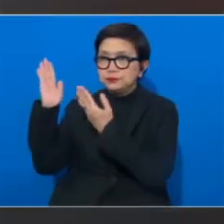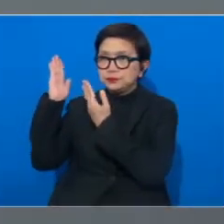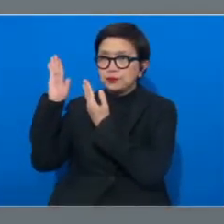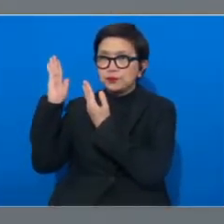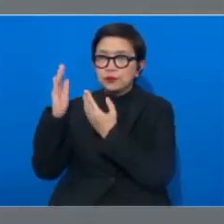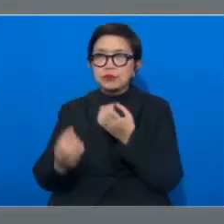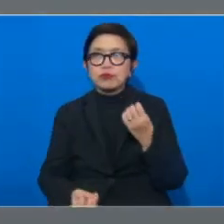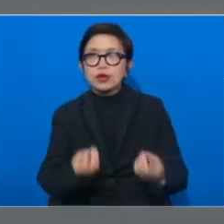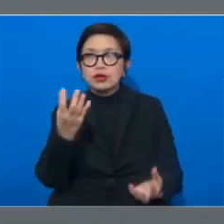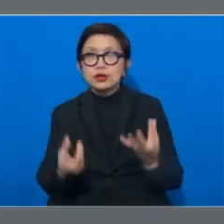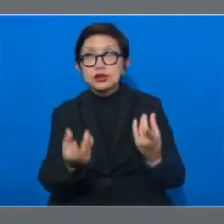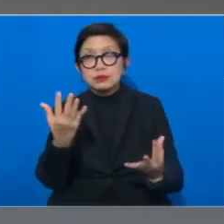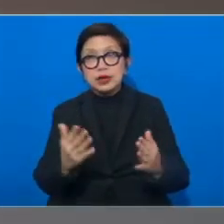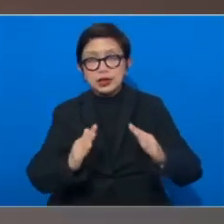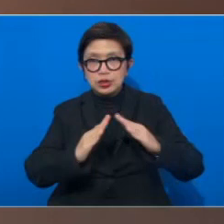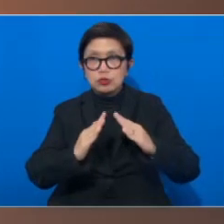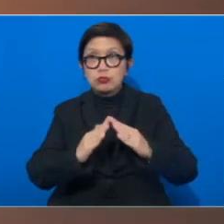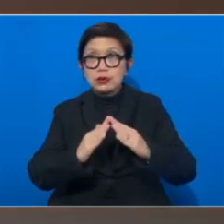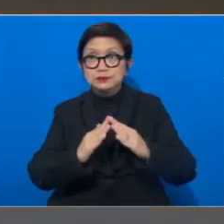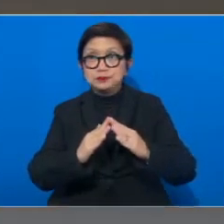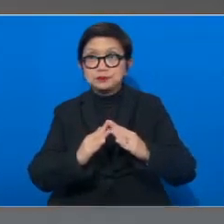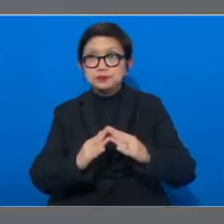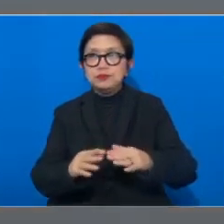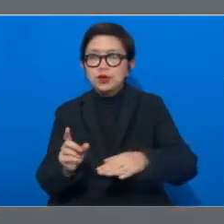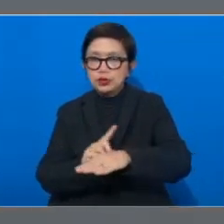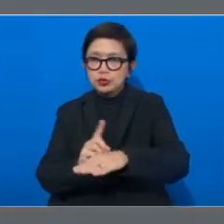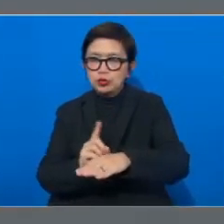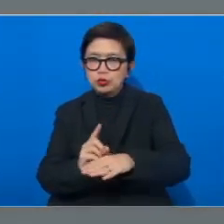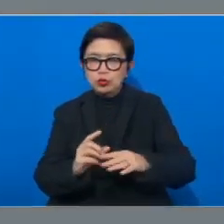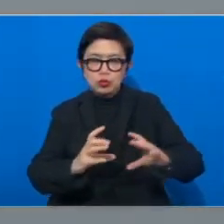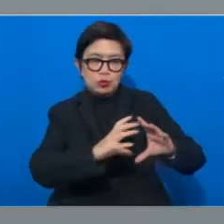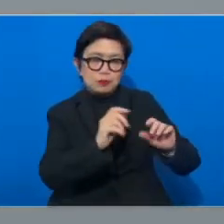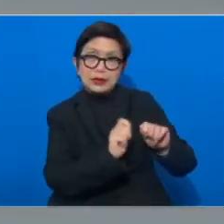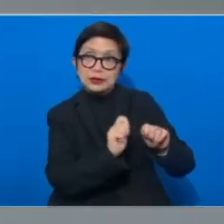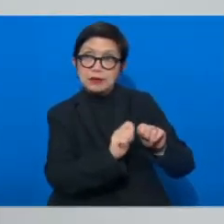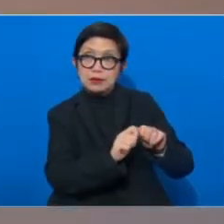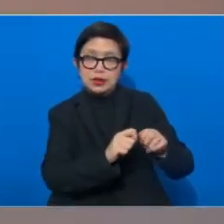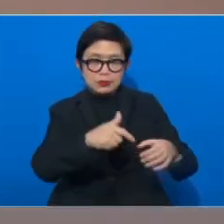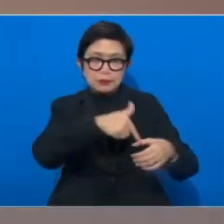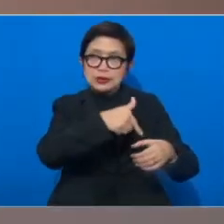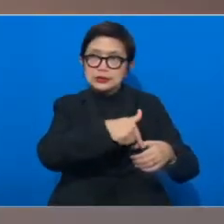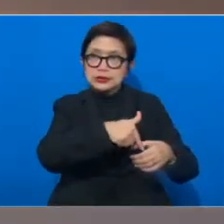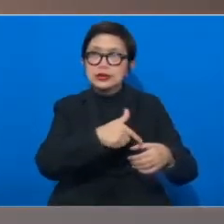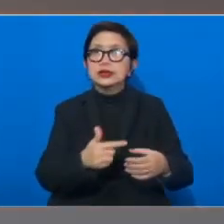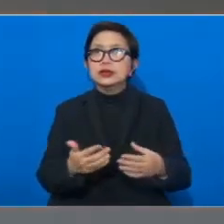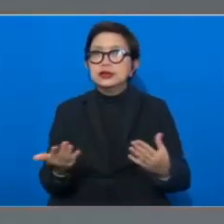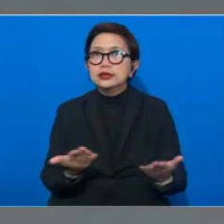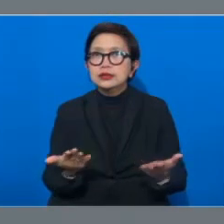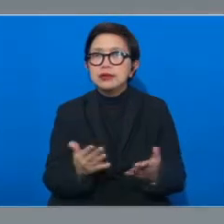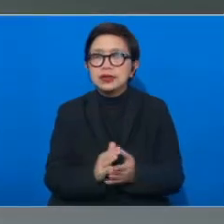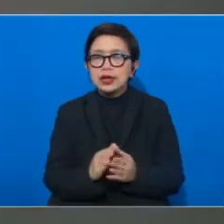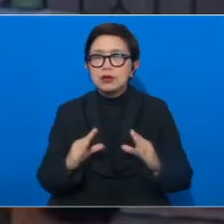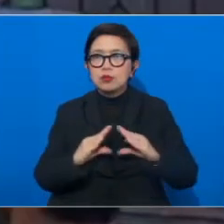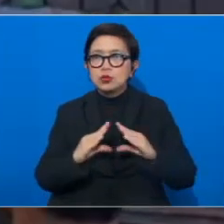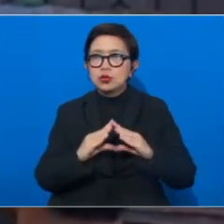Kebakaran melahap sebuah rumah yang dijadikan kios berjualan bensin dan tambal ban di Desa Randu Bango, Kecamatan Mojosari, Mojokerto, Sabtu